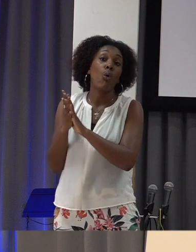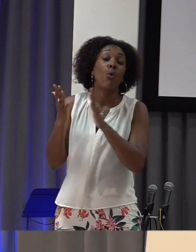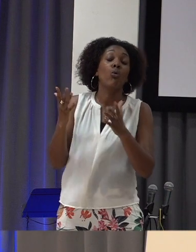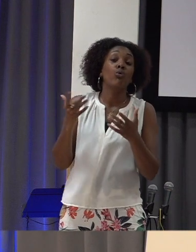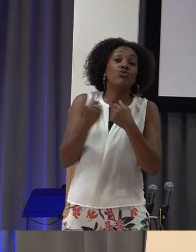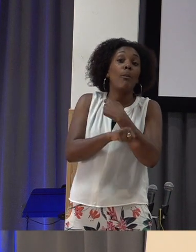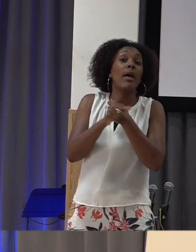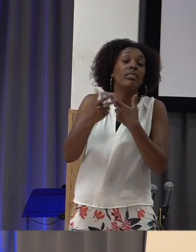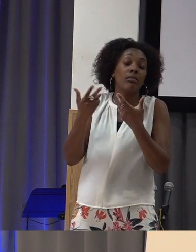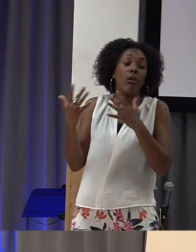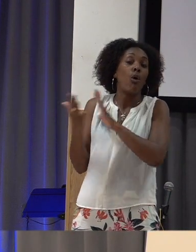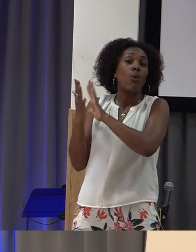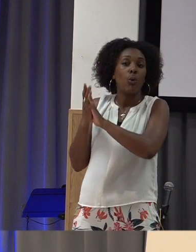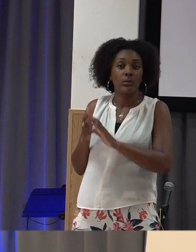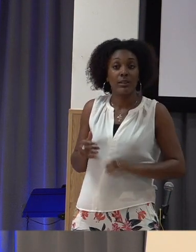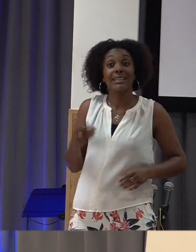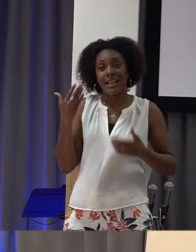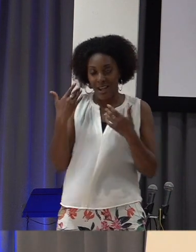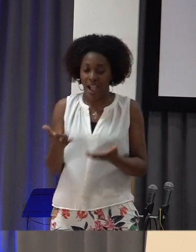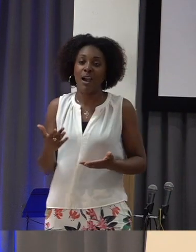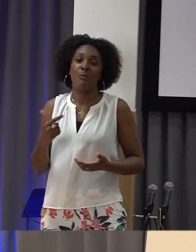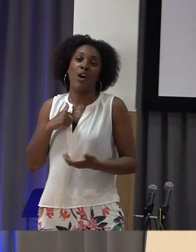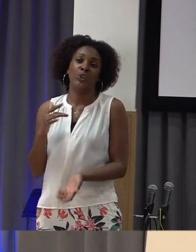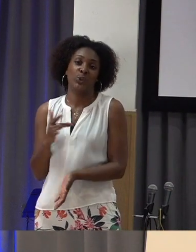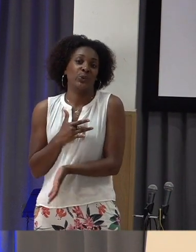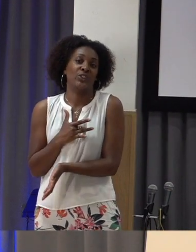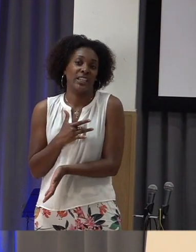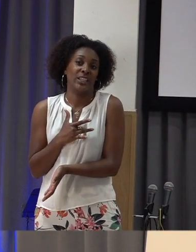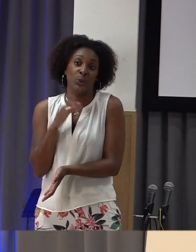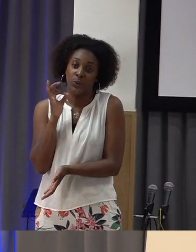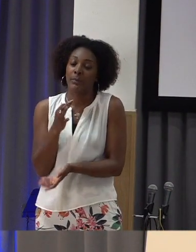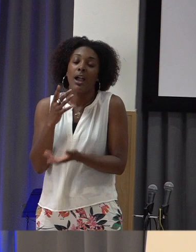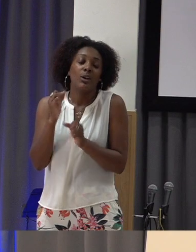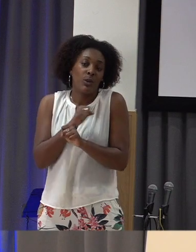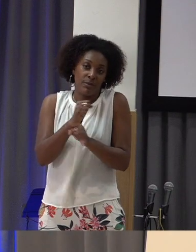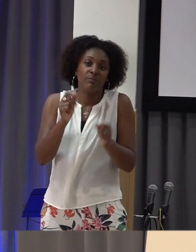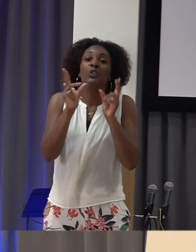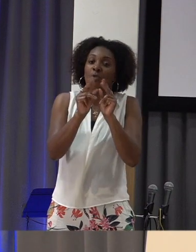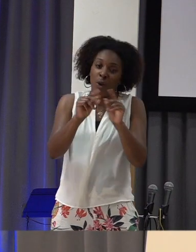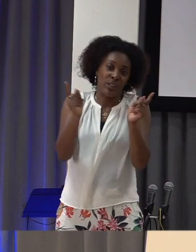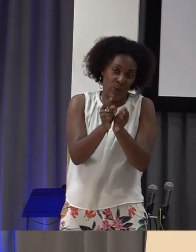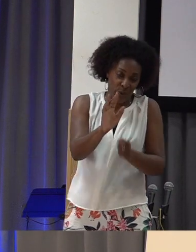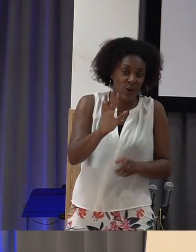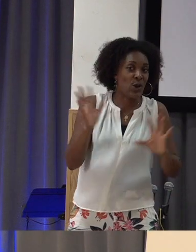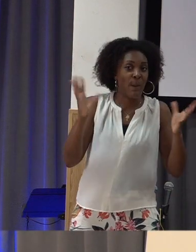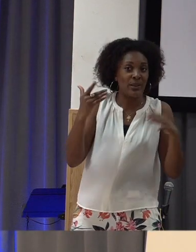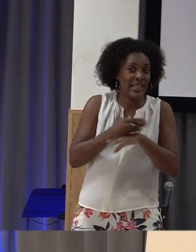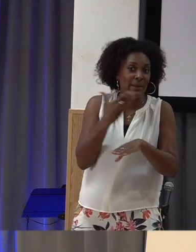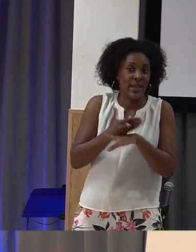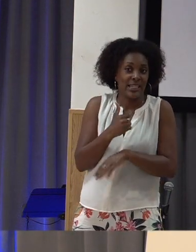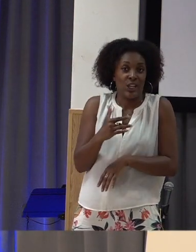en semaine. Et c'est là que Dieu m'a attrapé, mais de façon extraordinaire. Je vais vous le dire très rapidement, en fonction